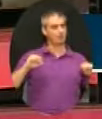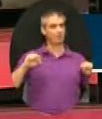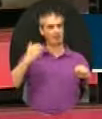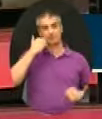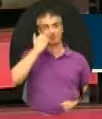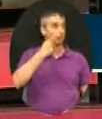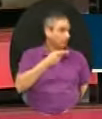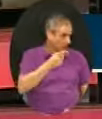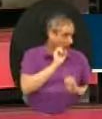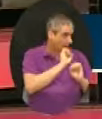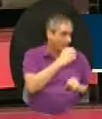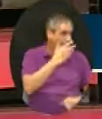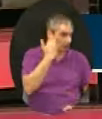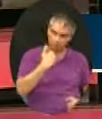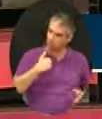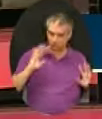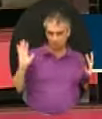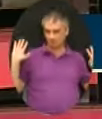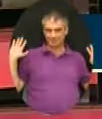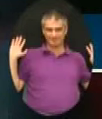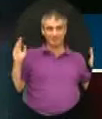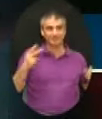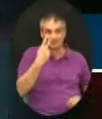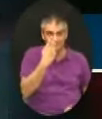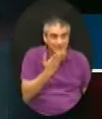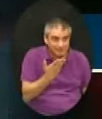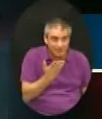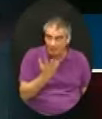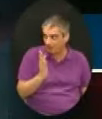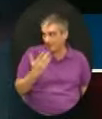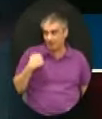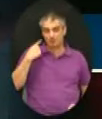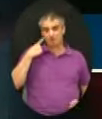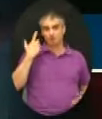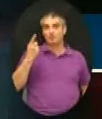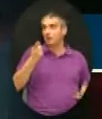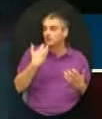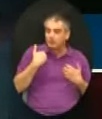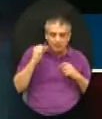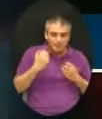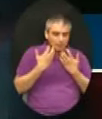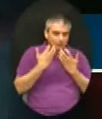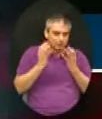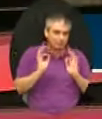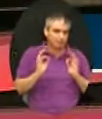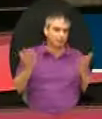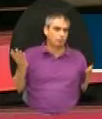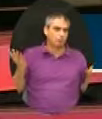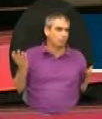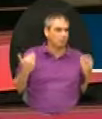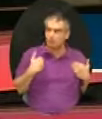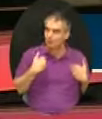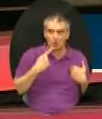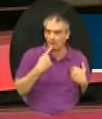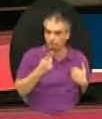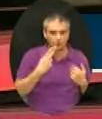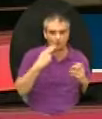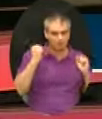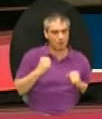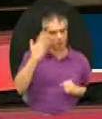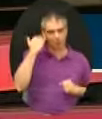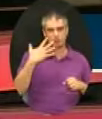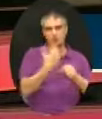הקובנים. אז אתה בעד קלינטון, אני שומע. אני לא בעד, אני מסתכל על הדאטה. והדאטה מספר סיפור מאוד מאוד מסוים. אגב, אני לא אומר שזה מבטיח